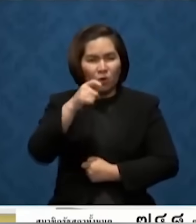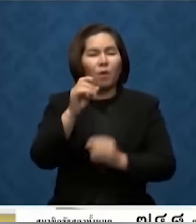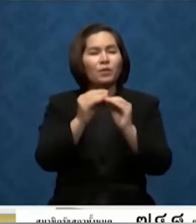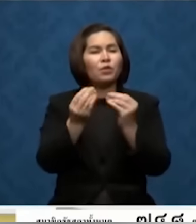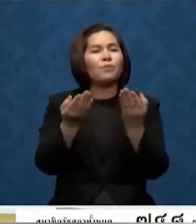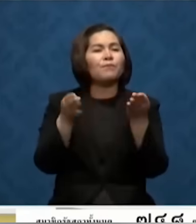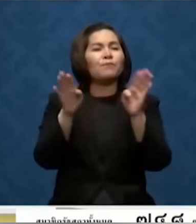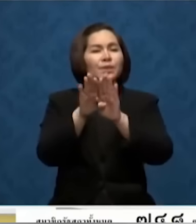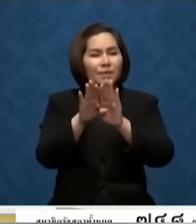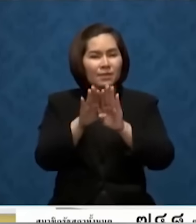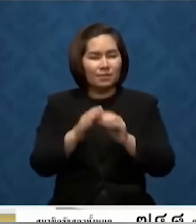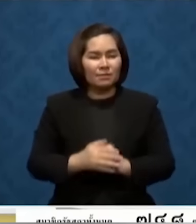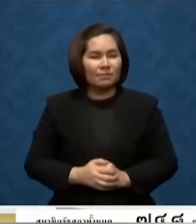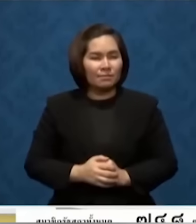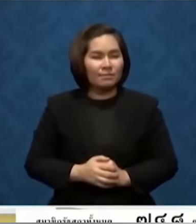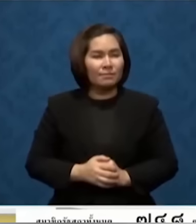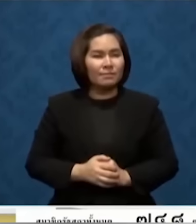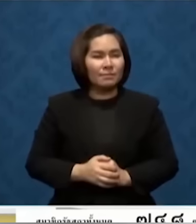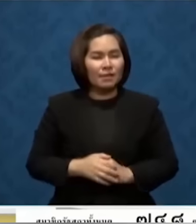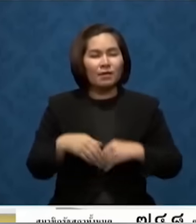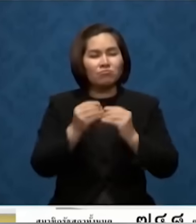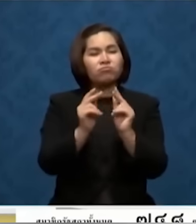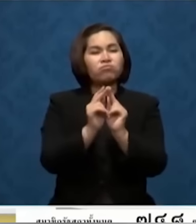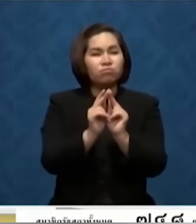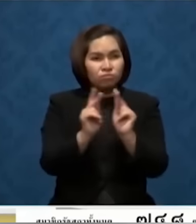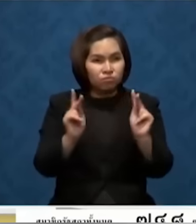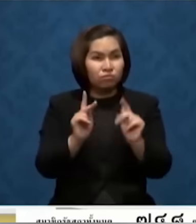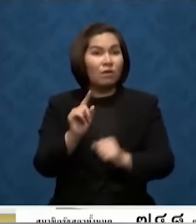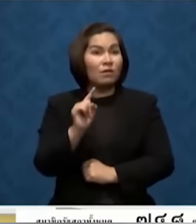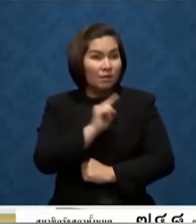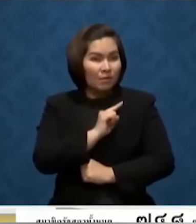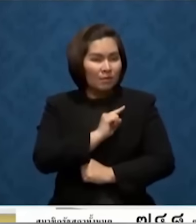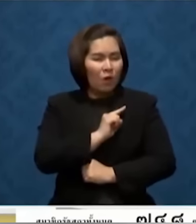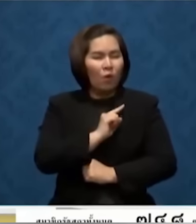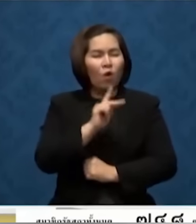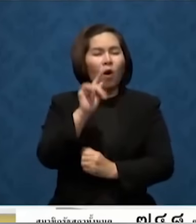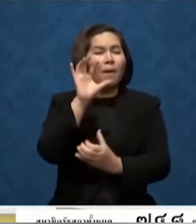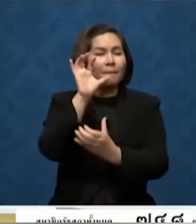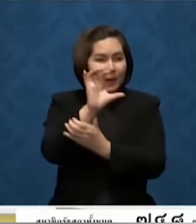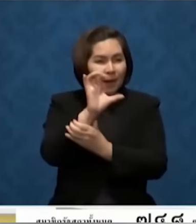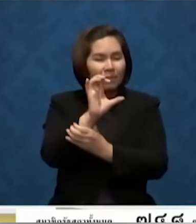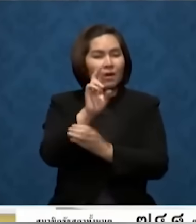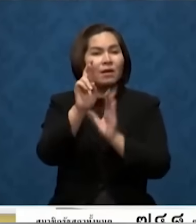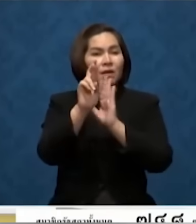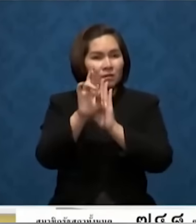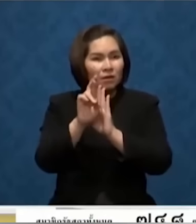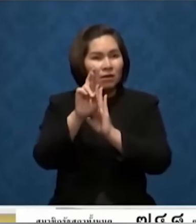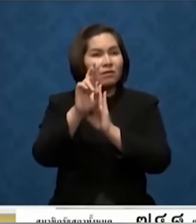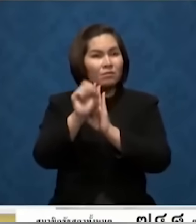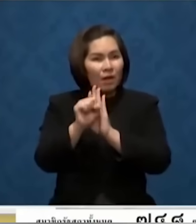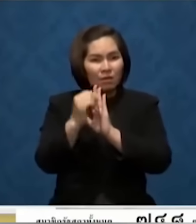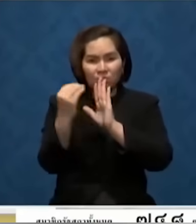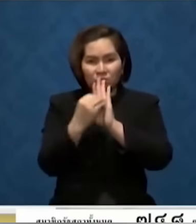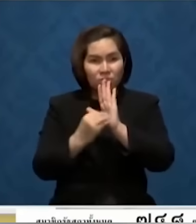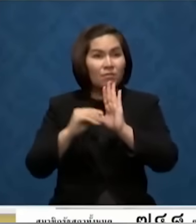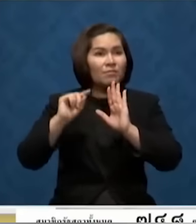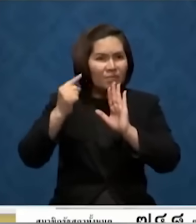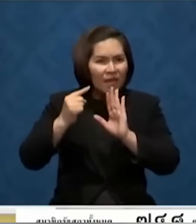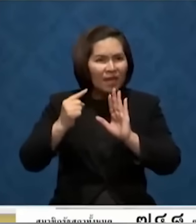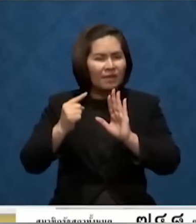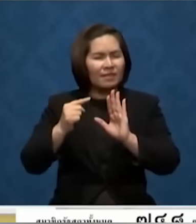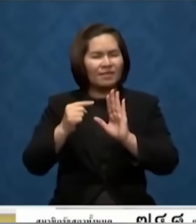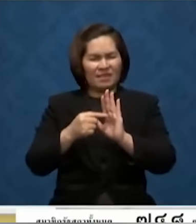ชุมแล้วก็ต้องให้กรรมธิการไปตั้งร่างข้อบังคับรัฐสภาใหม่ครับท่านประธานแต่มันไม่ใช่